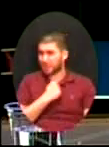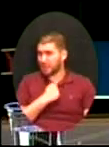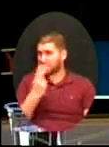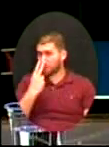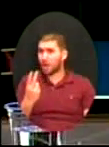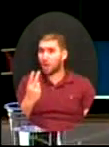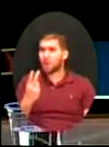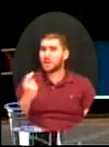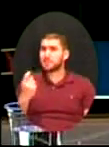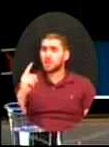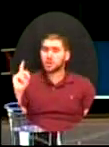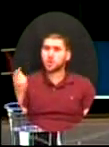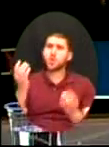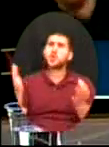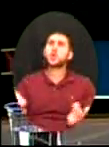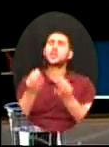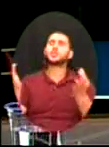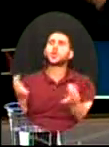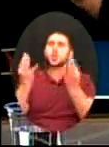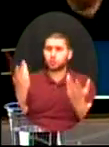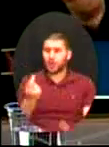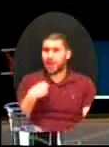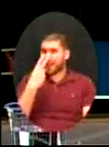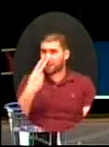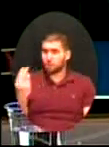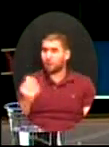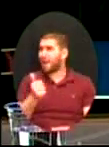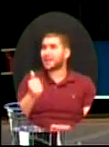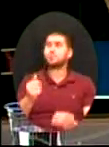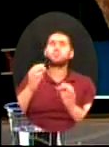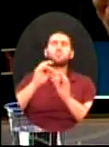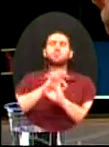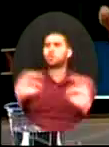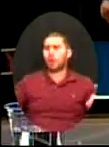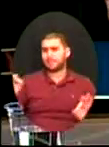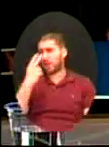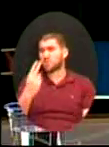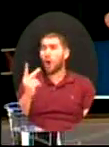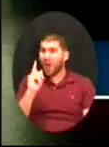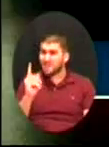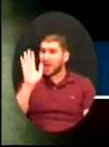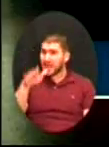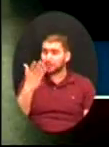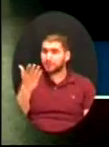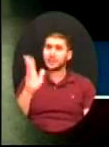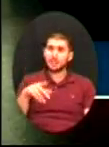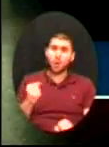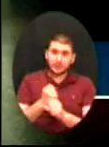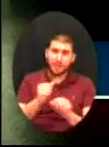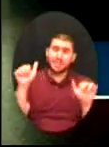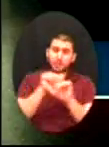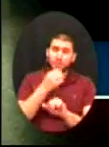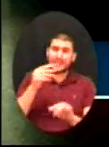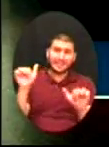כן. אבל בקודש קודש, כי ראינו בזה באמת את הדבר הכי מושלם שיכול להיות בחברה הישראלית. ואתה תגיד שגם החברה הטובים עושים טעויות. שאלה אם